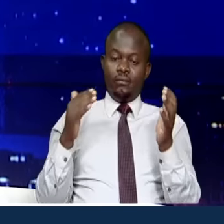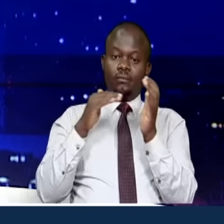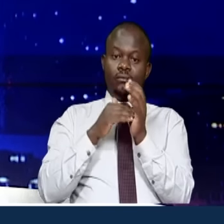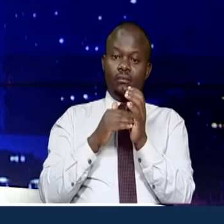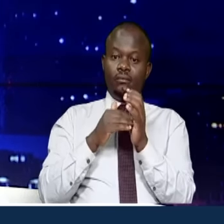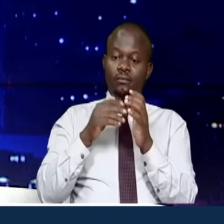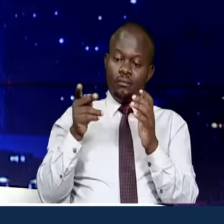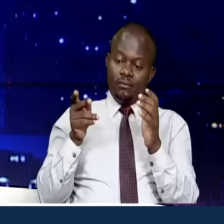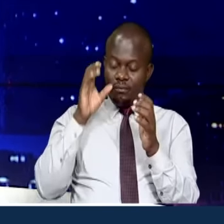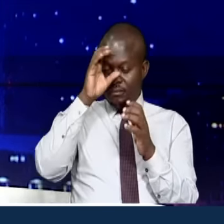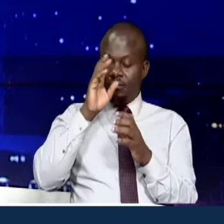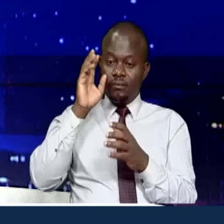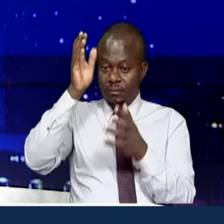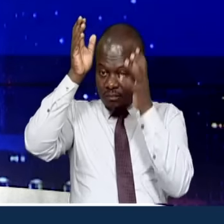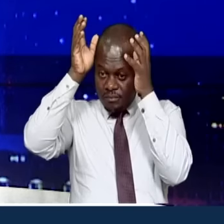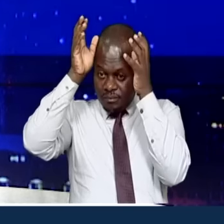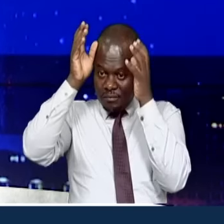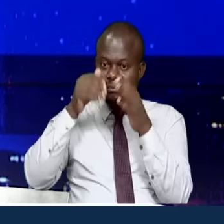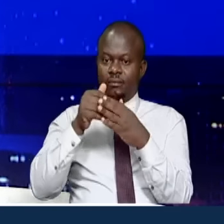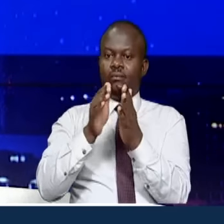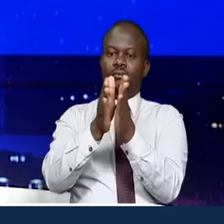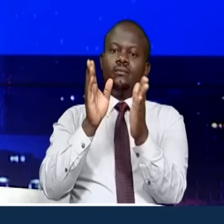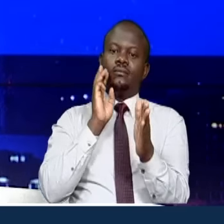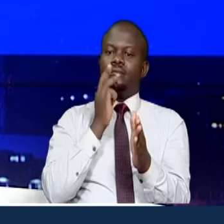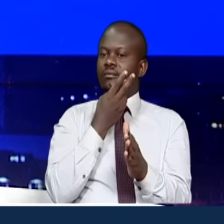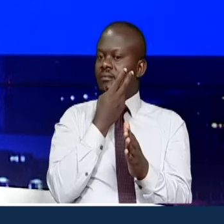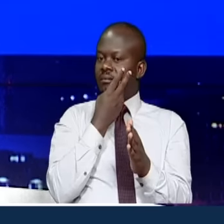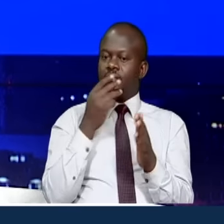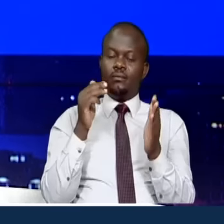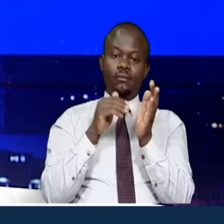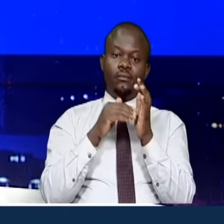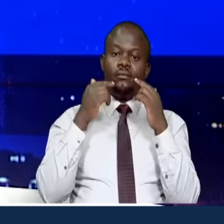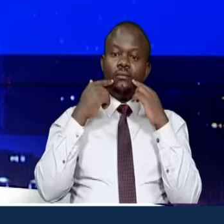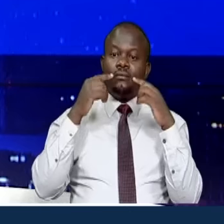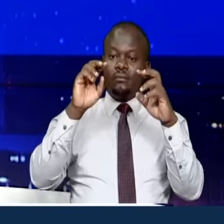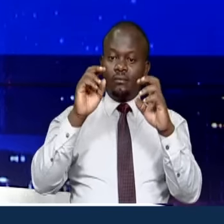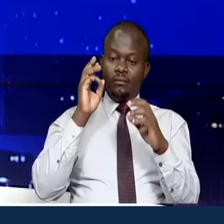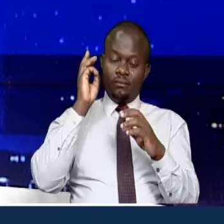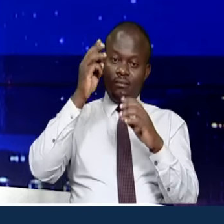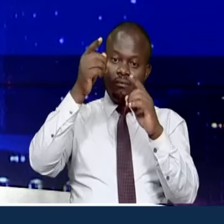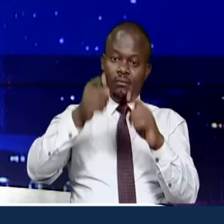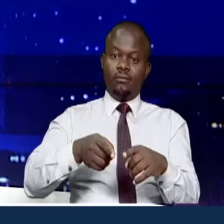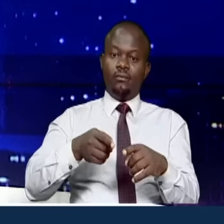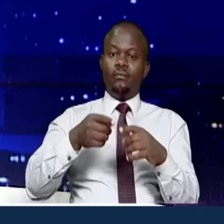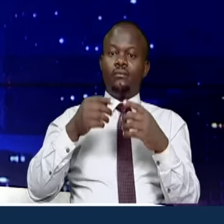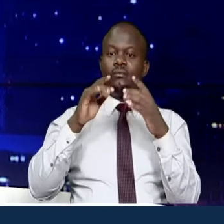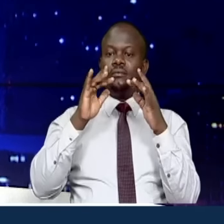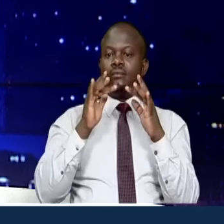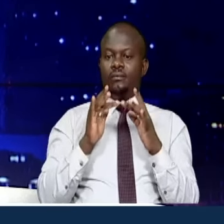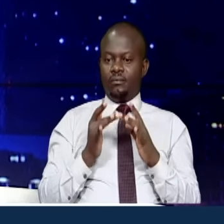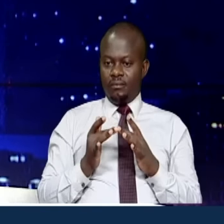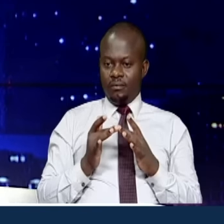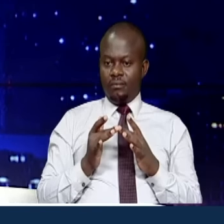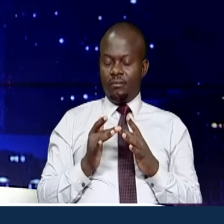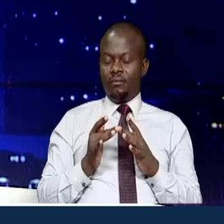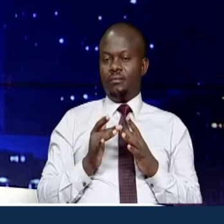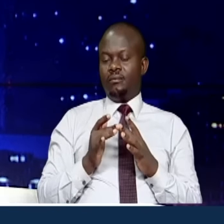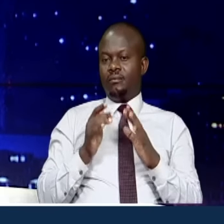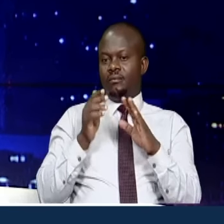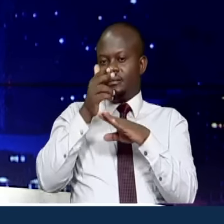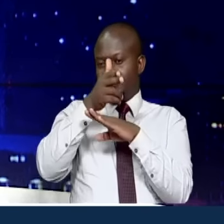n'ivomo rusange. Kuri ubu bakaba bavuga ko bagiye noneho gukurikizaho kuzana murandasi ndetse na kamera zicunga umutekano.